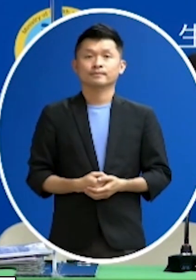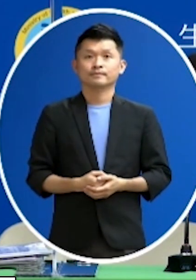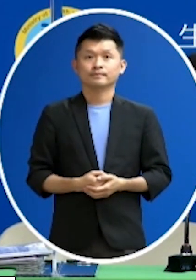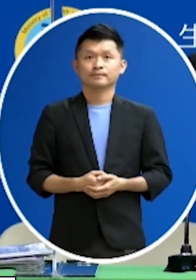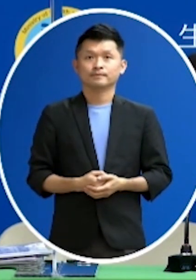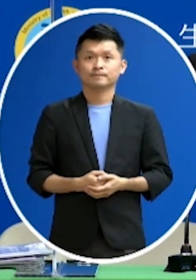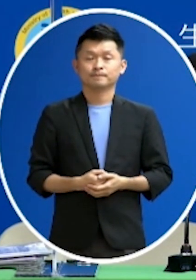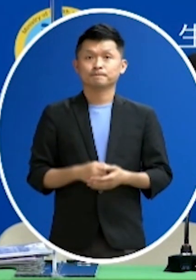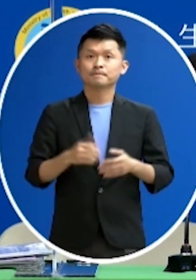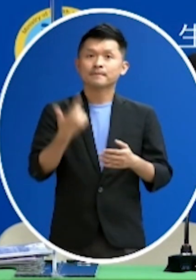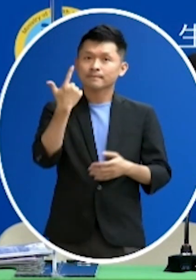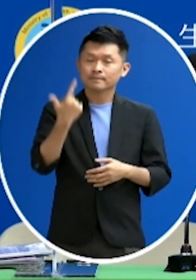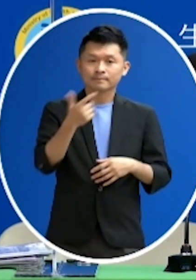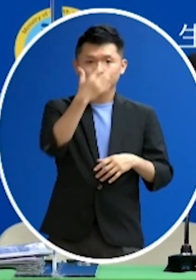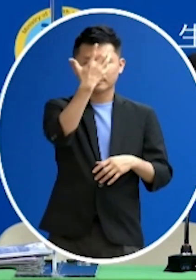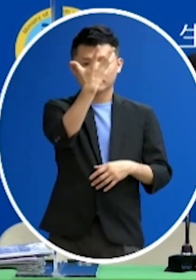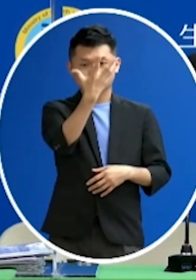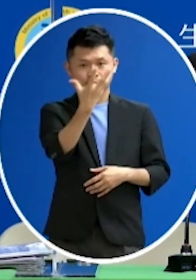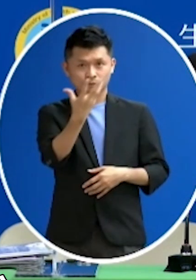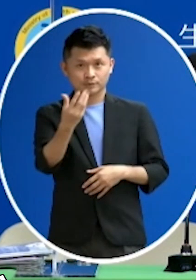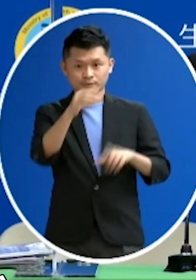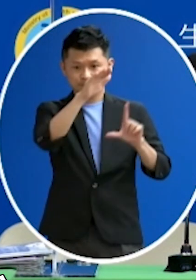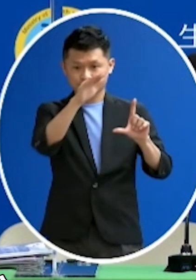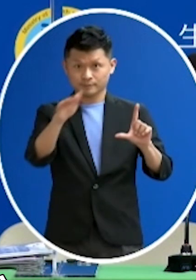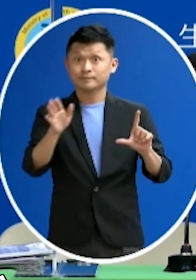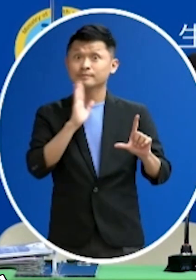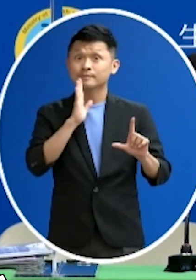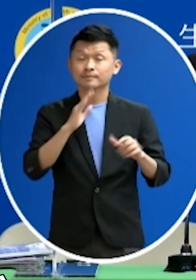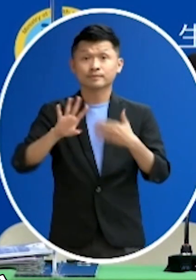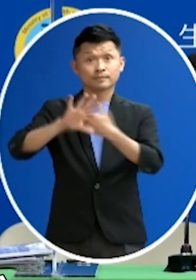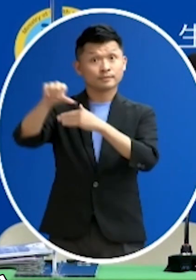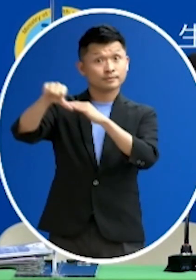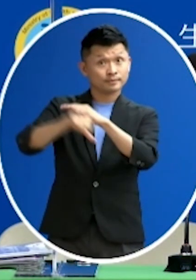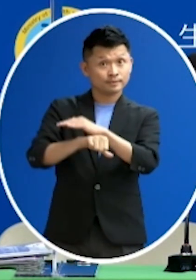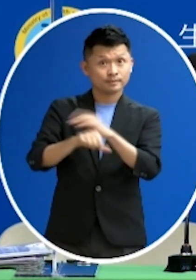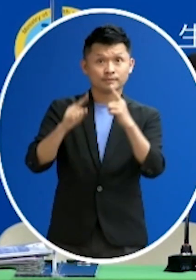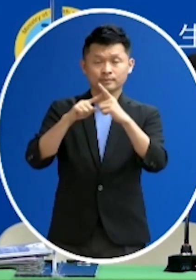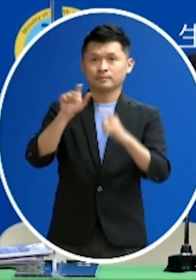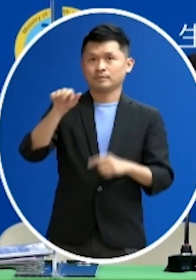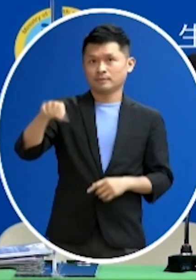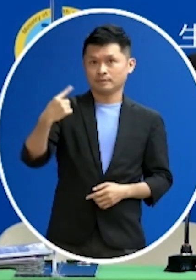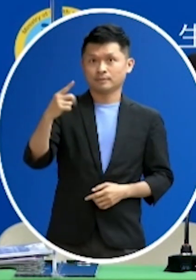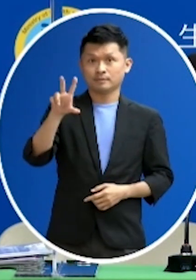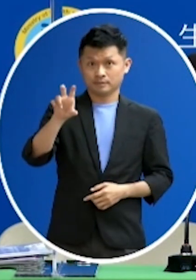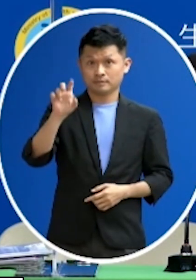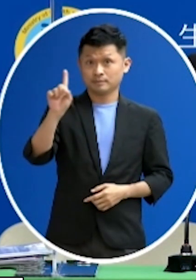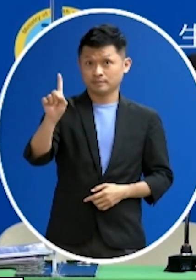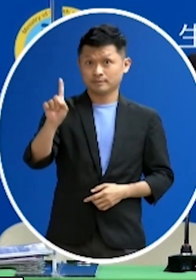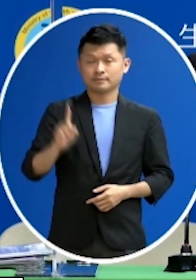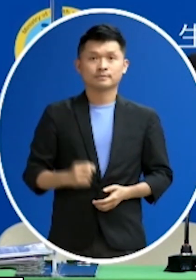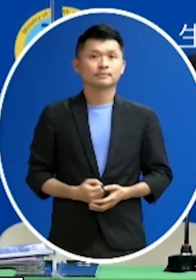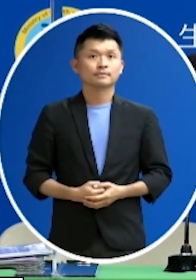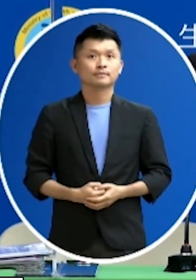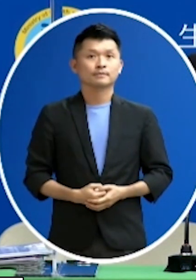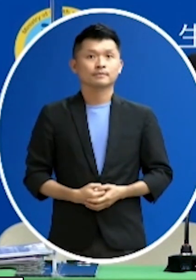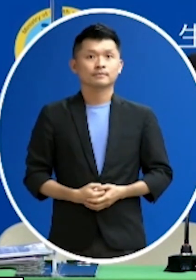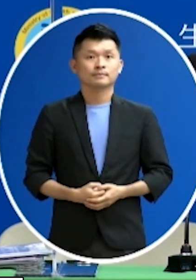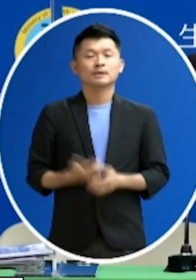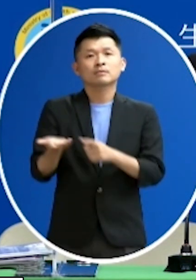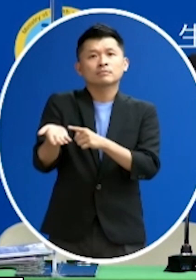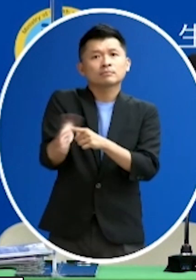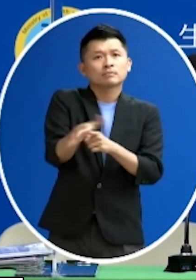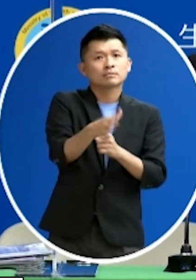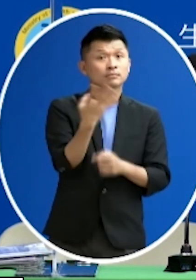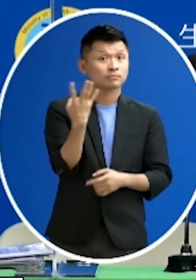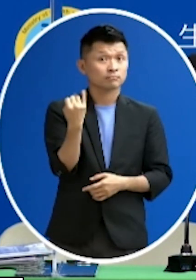前还是呈一个缓慢下降的一个趋势。那境外移入的病例的部分有171位，那死亡的个